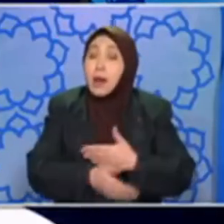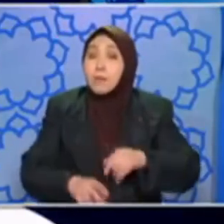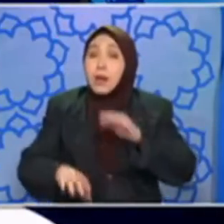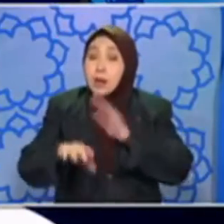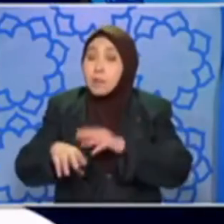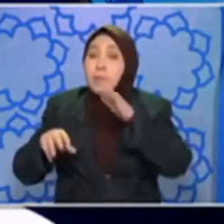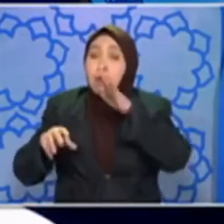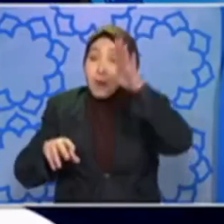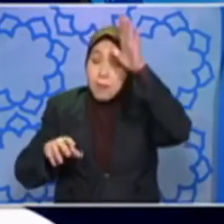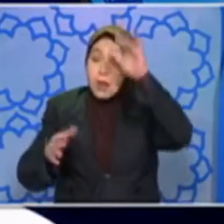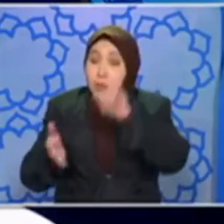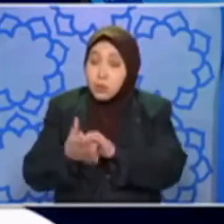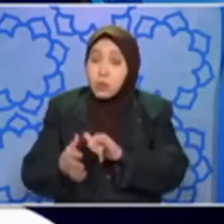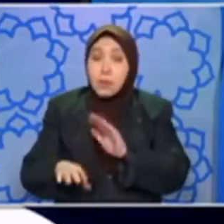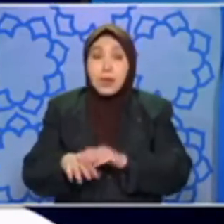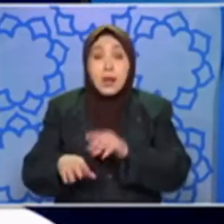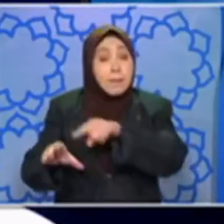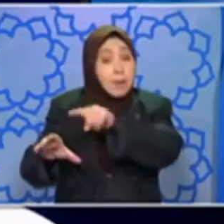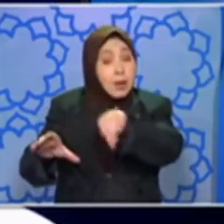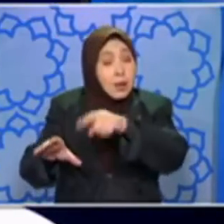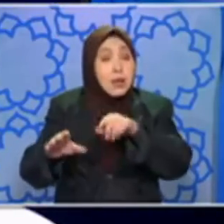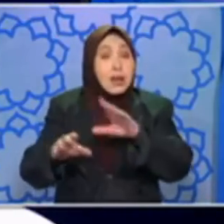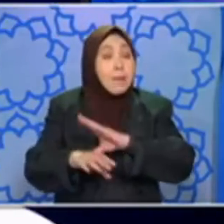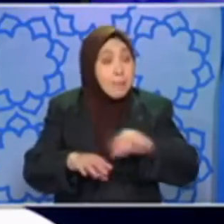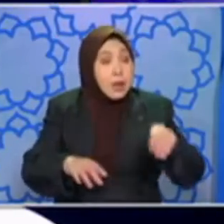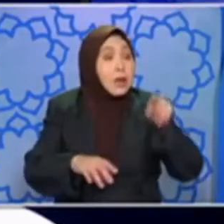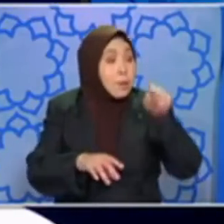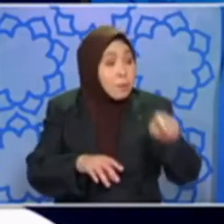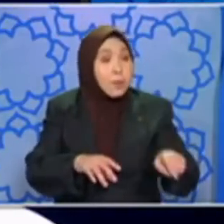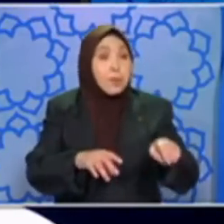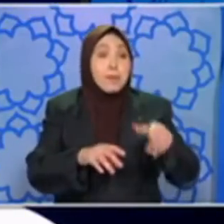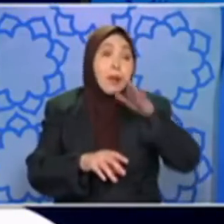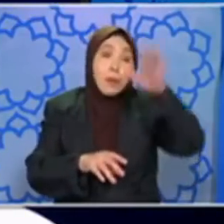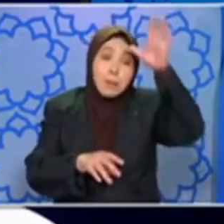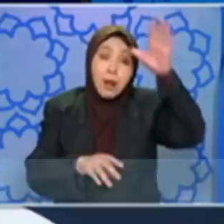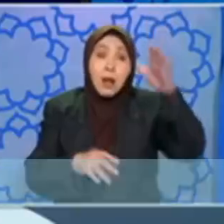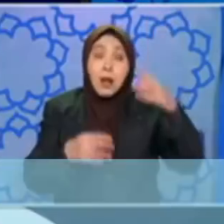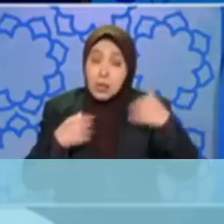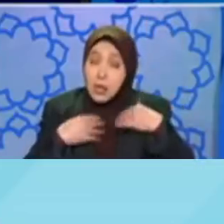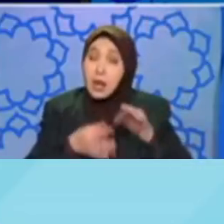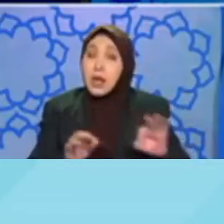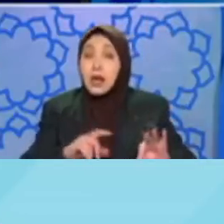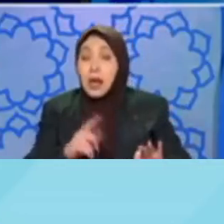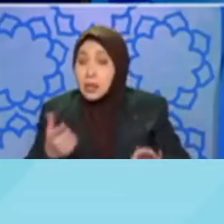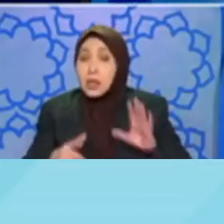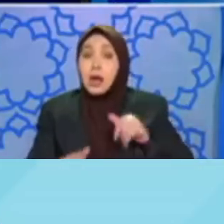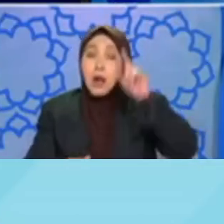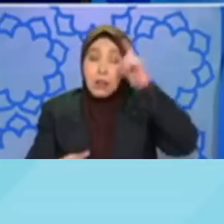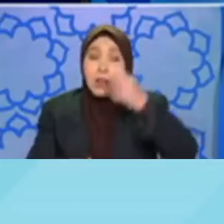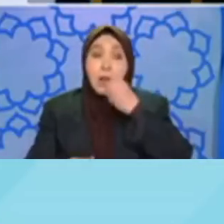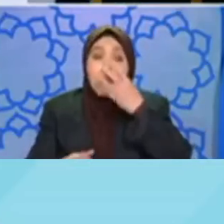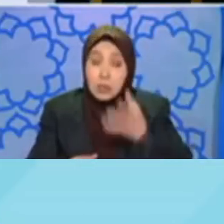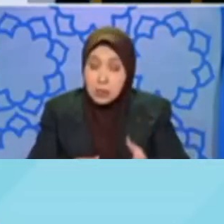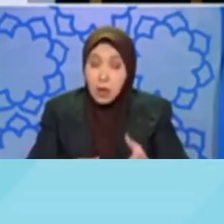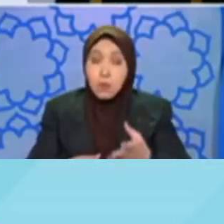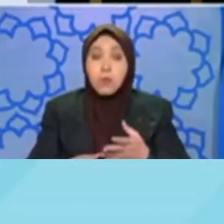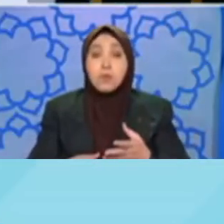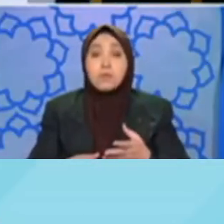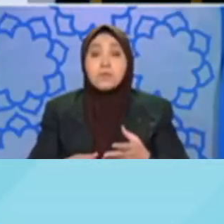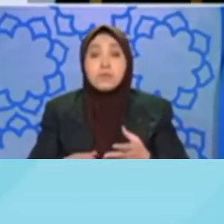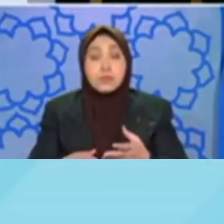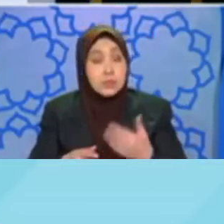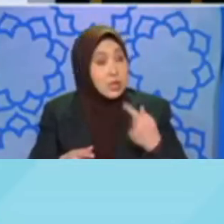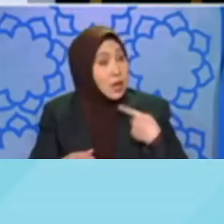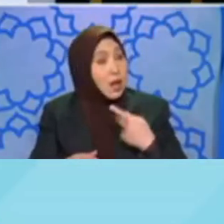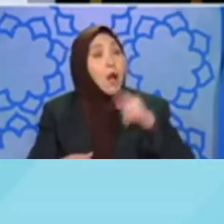mula-mula narzuquhum pada mereka, kemudian kepada kamu. Ada ayat lain Ustaz, ya? Ayat lain yang Allah kata nahnu narzuqukum,